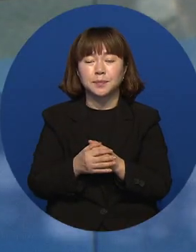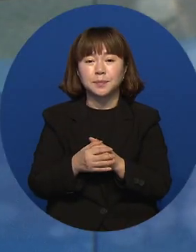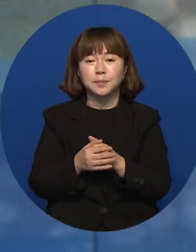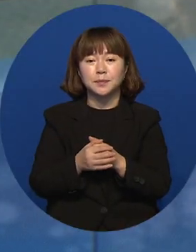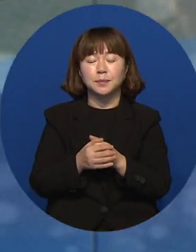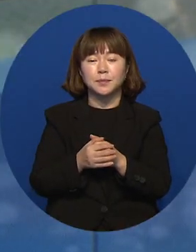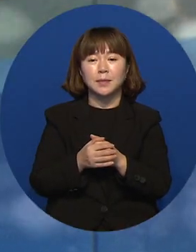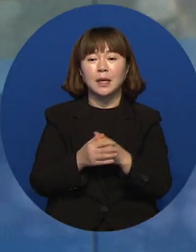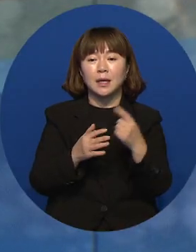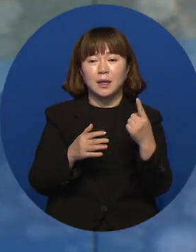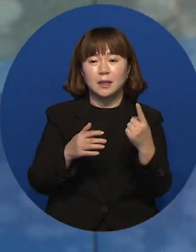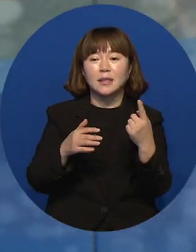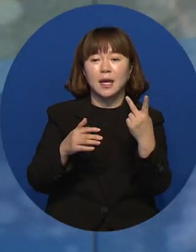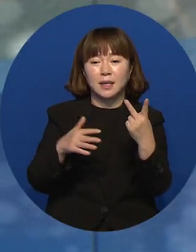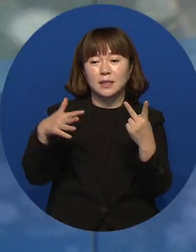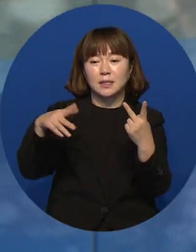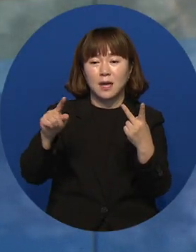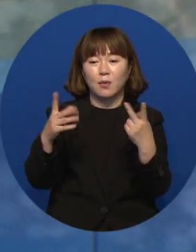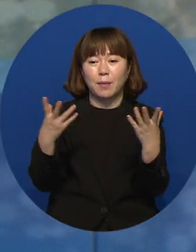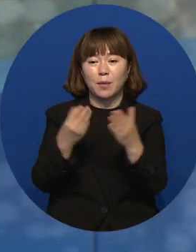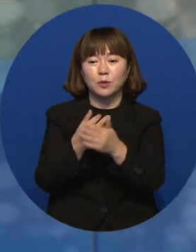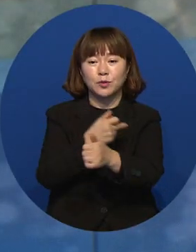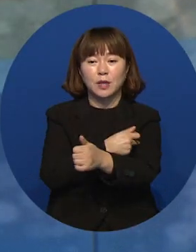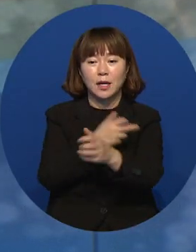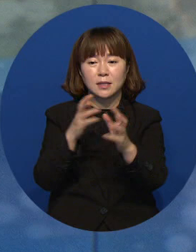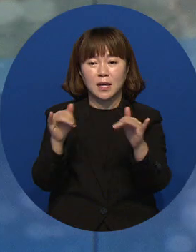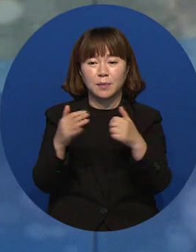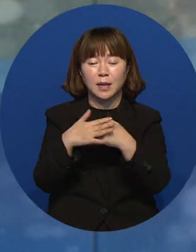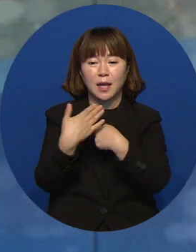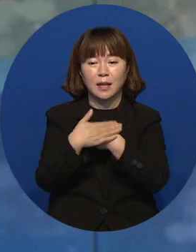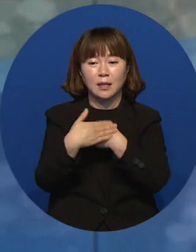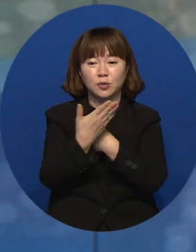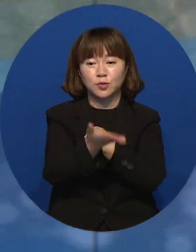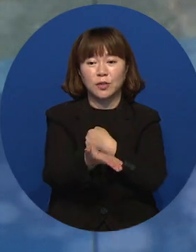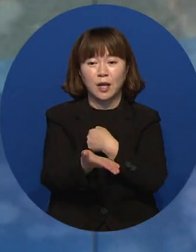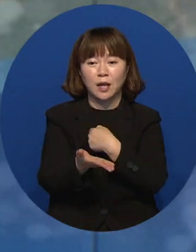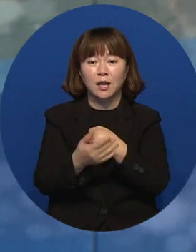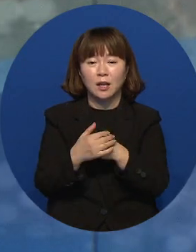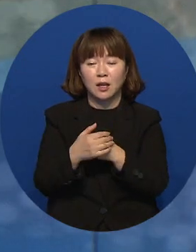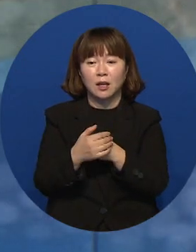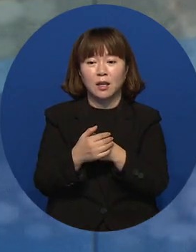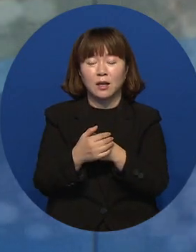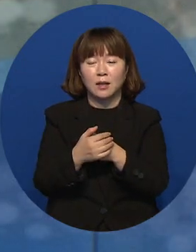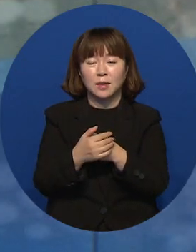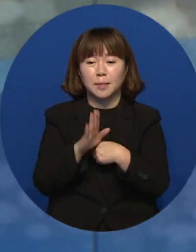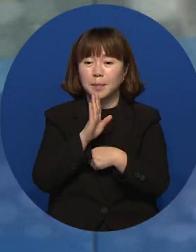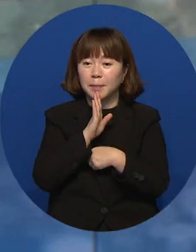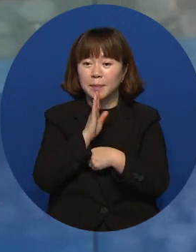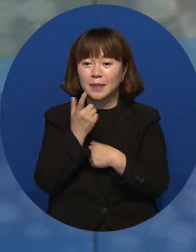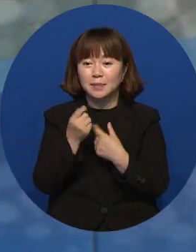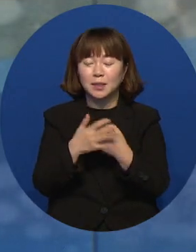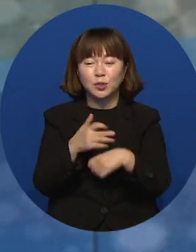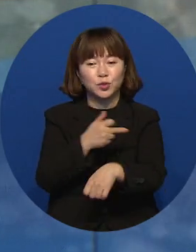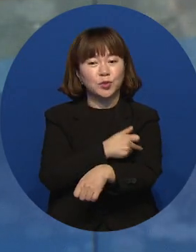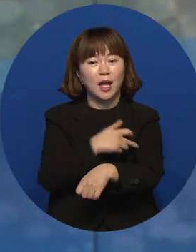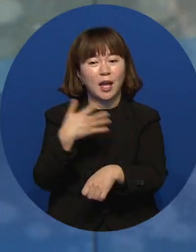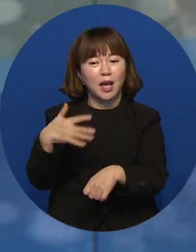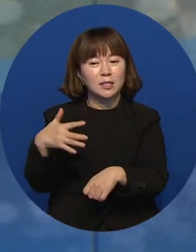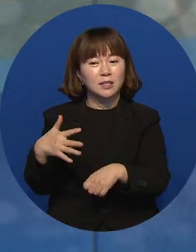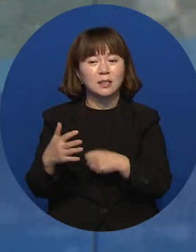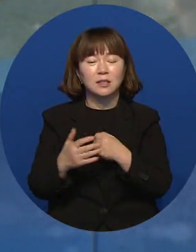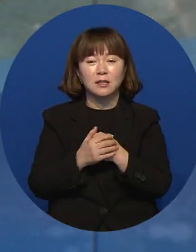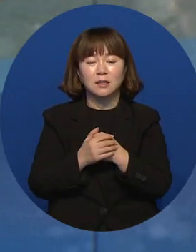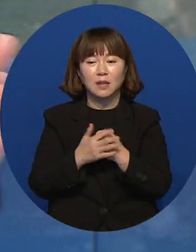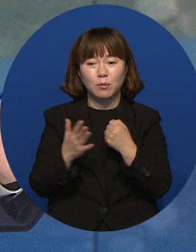것은 어 그럼 아 맞아 쓰니까 극에 대한 2세들 준다는 어 해석이 가능한데 안 마셨다 그래서 즉